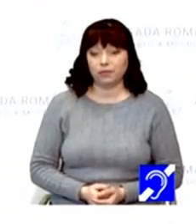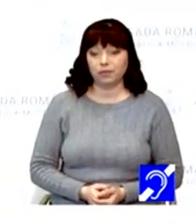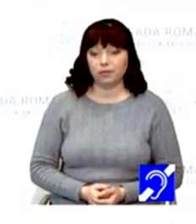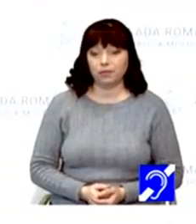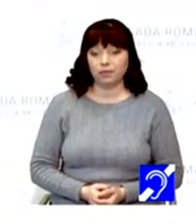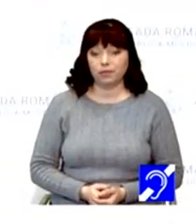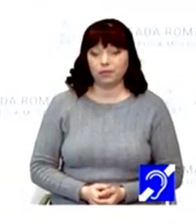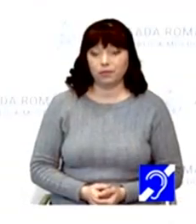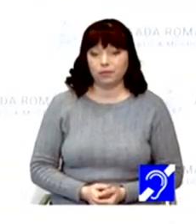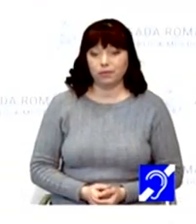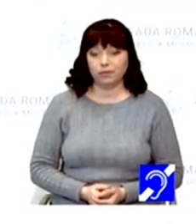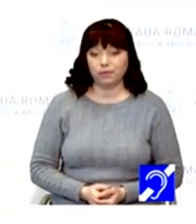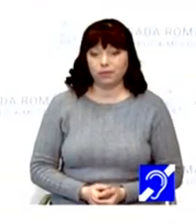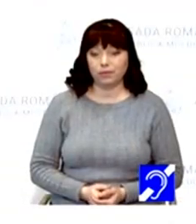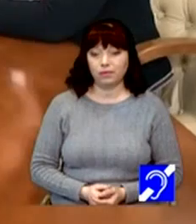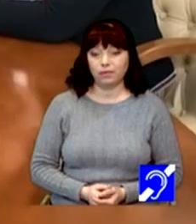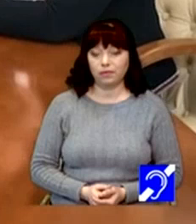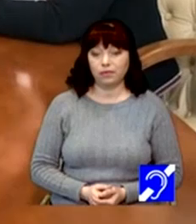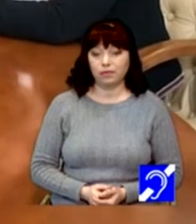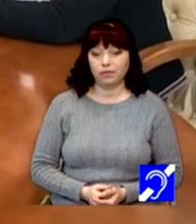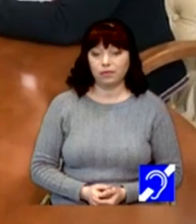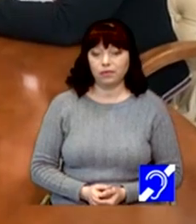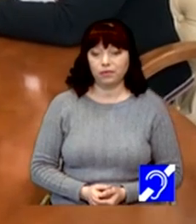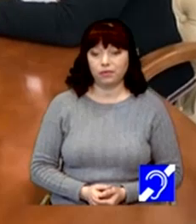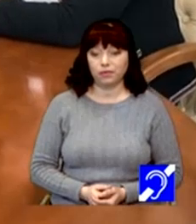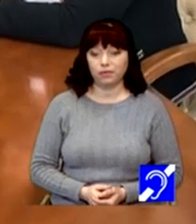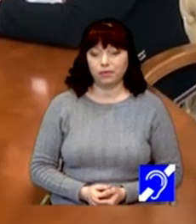relatiile speciale dintre România și Republica Moldova